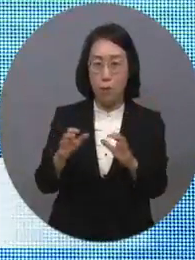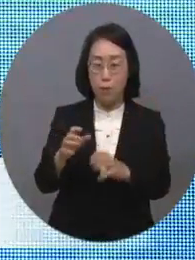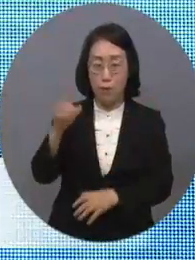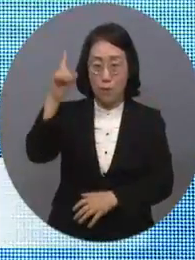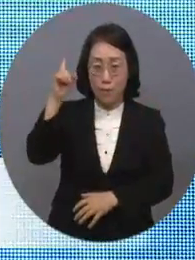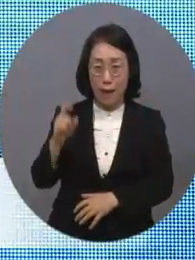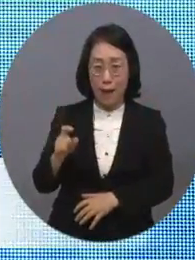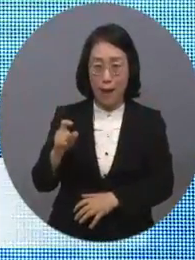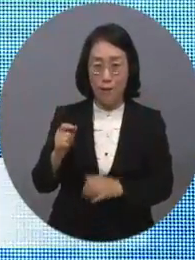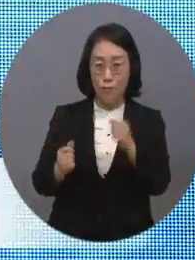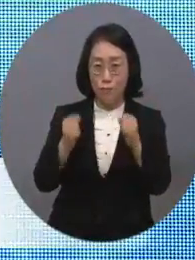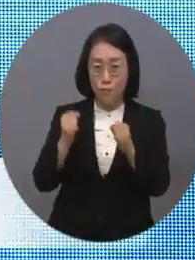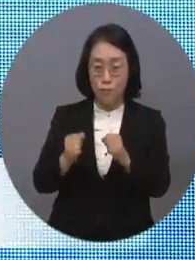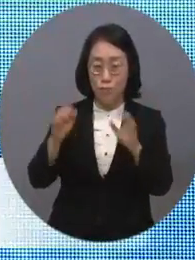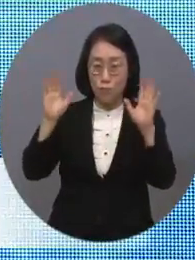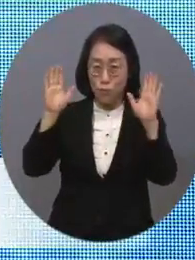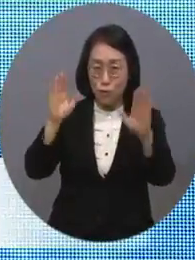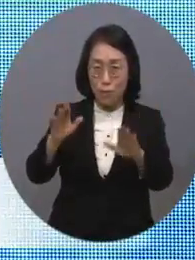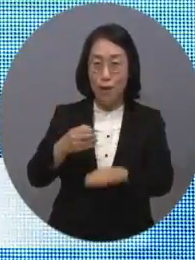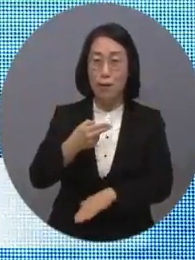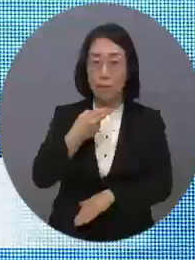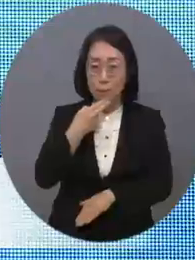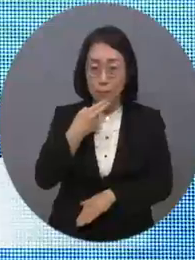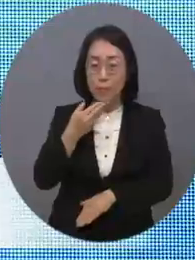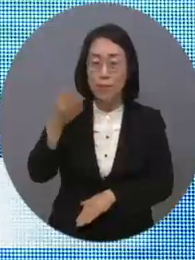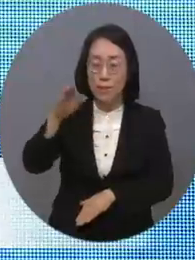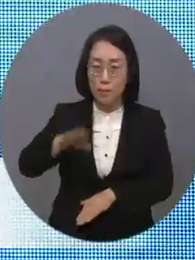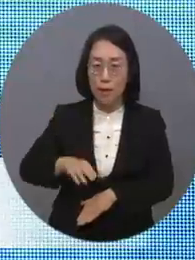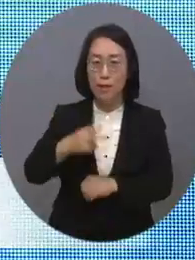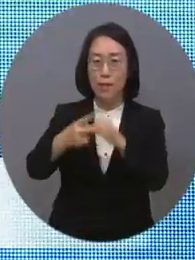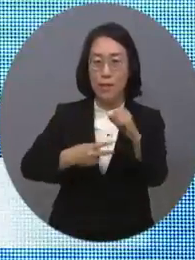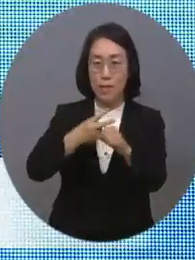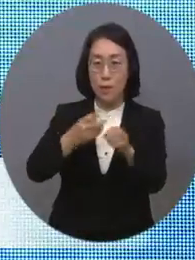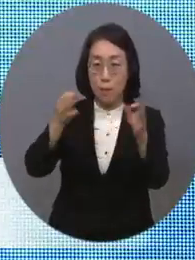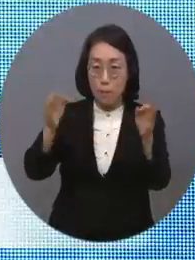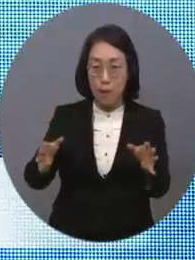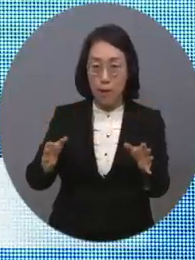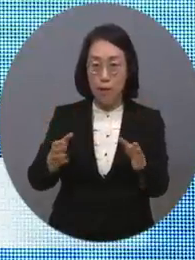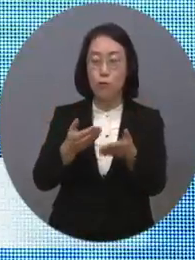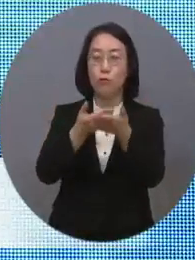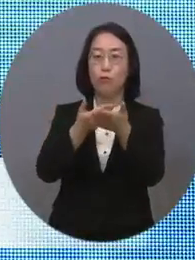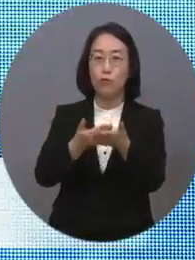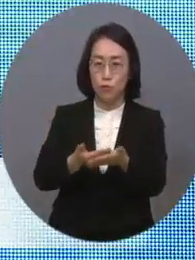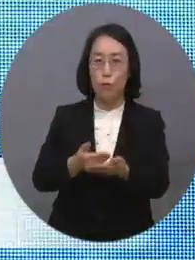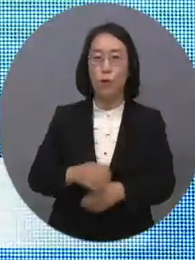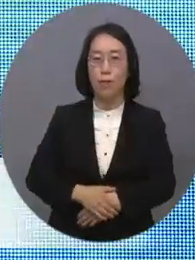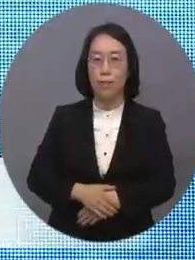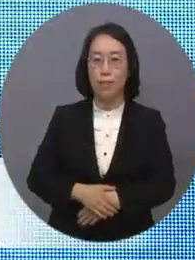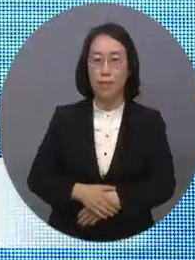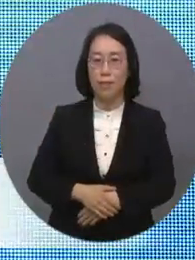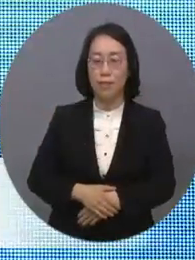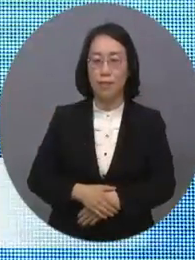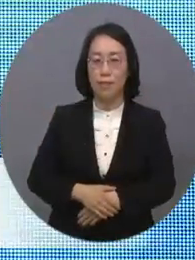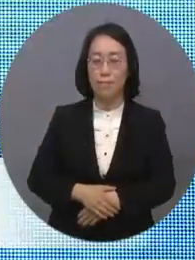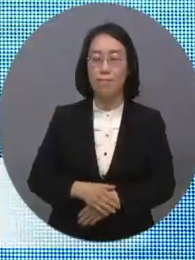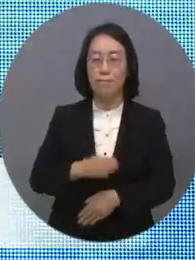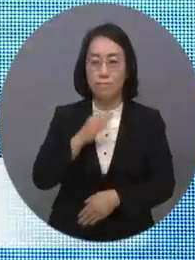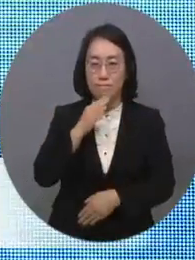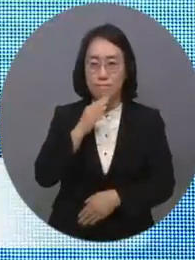수는 없지만 2년의 기다림 끝에 갖게 된 소중한 슈퍼블루